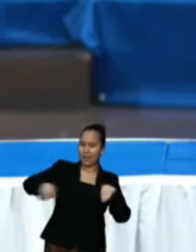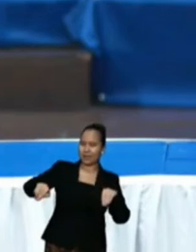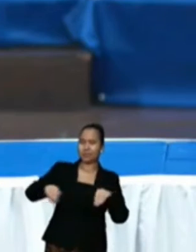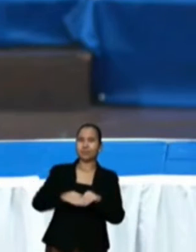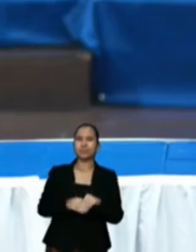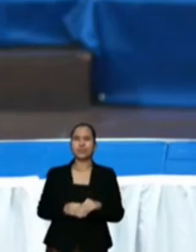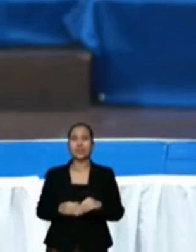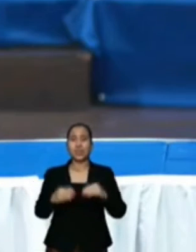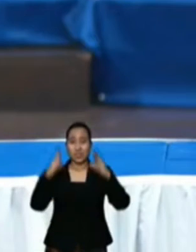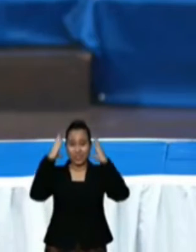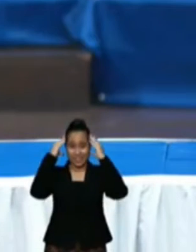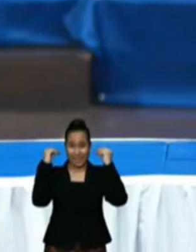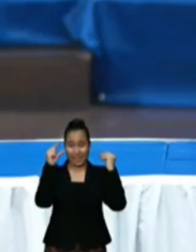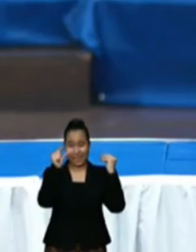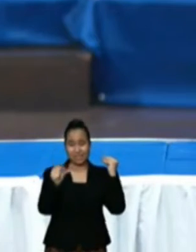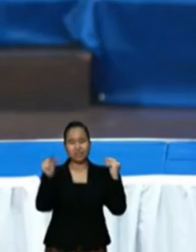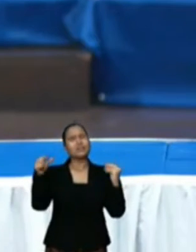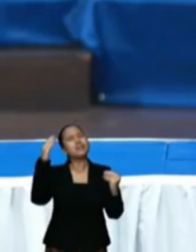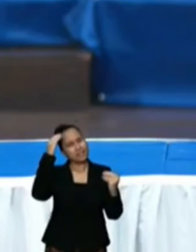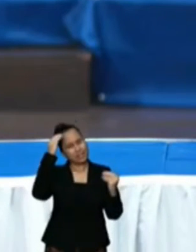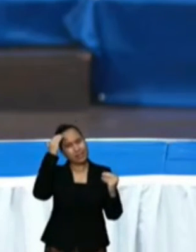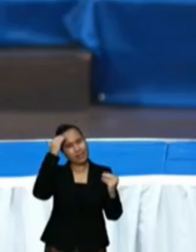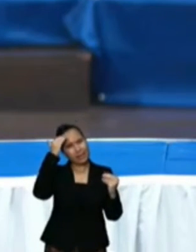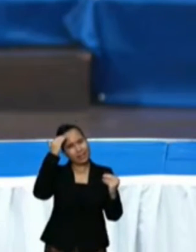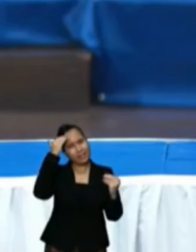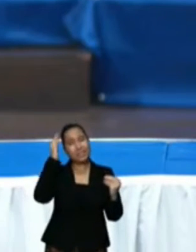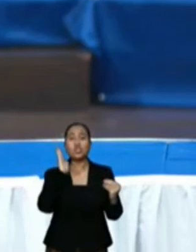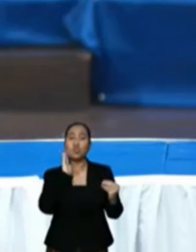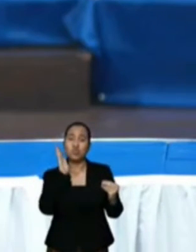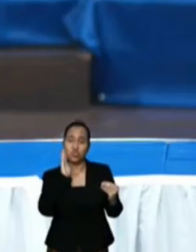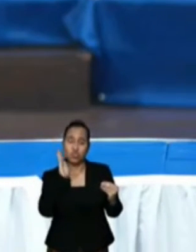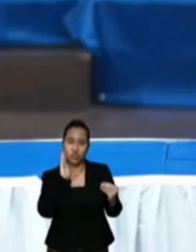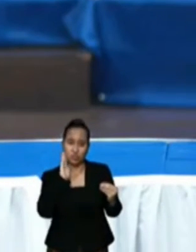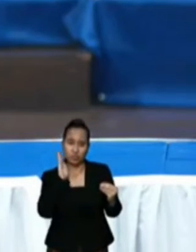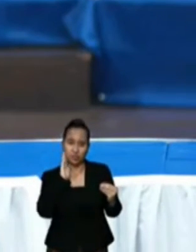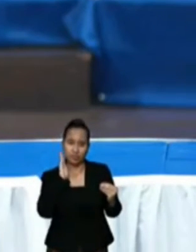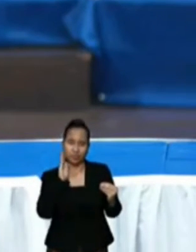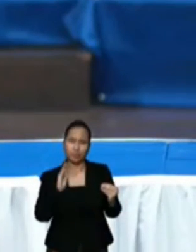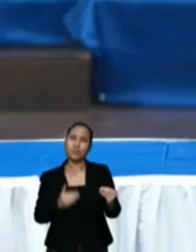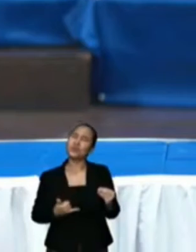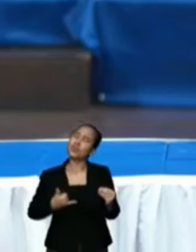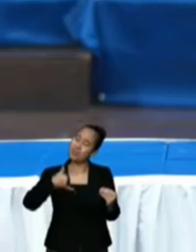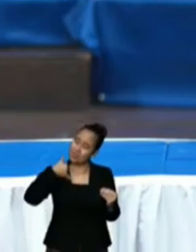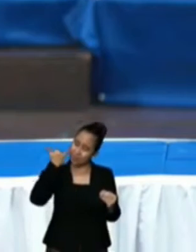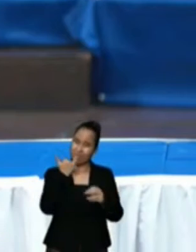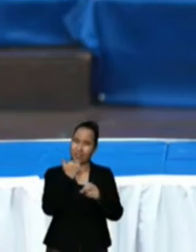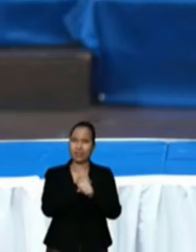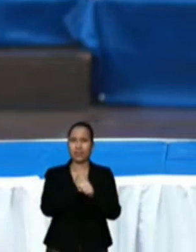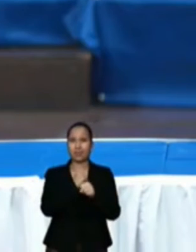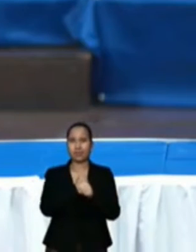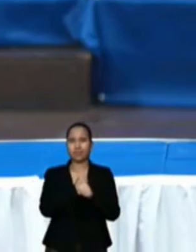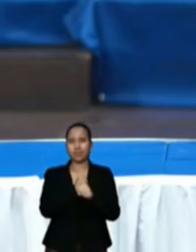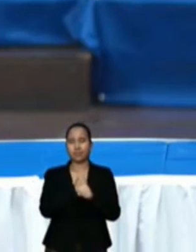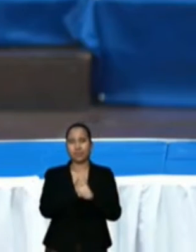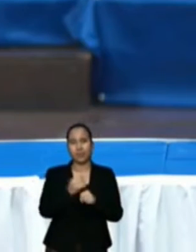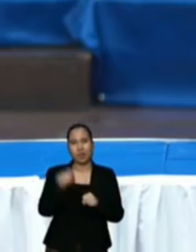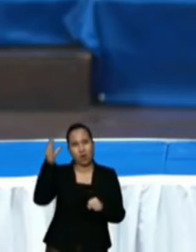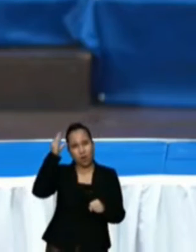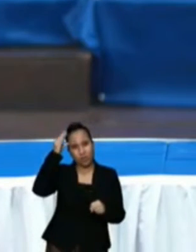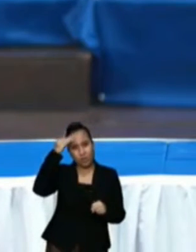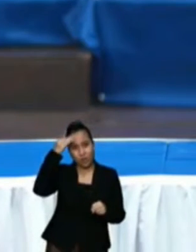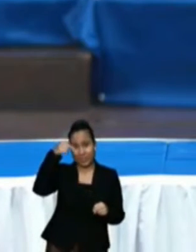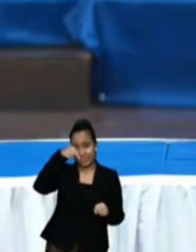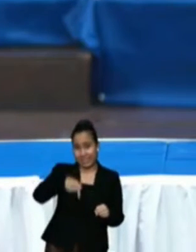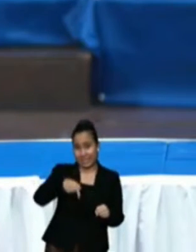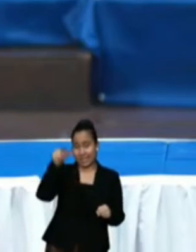kennen die maatregel, kennen die regel, die instructie. Het is een verzoek dat veelal gedaan wordt. Wat u wel moet meenemen deze week,